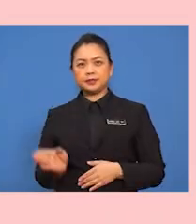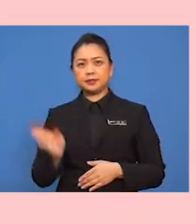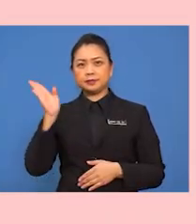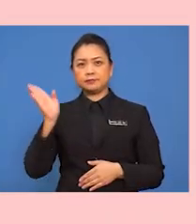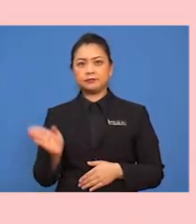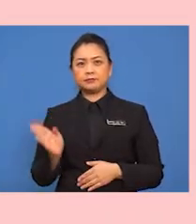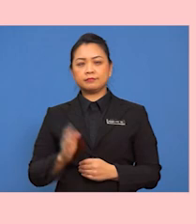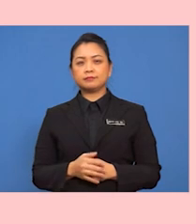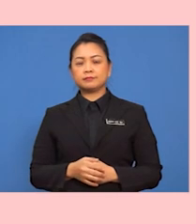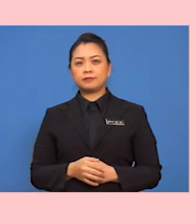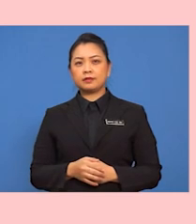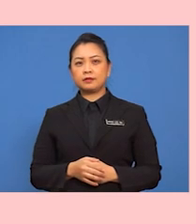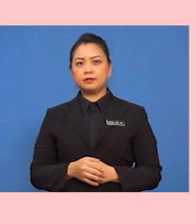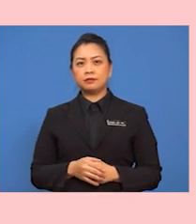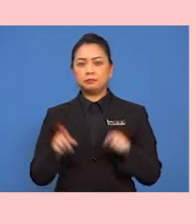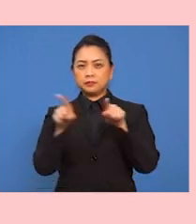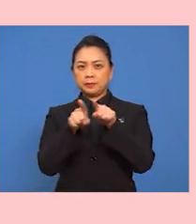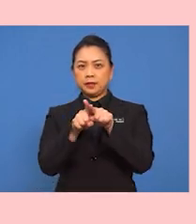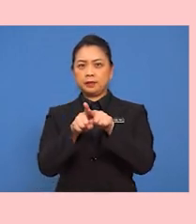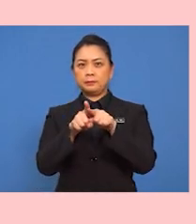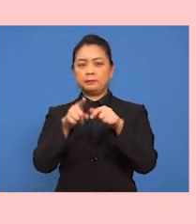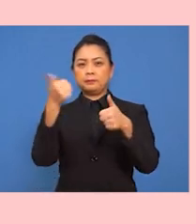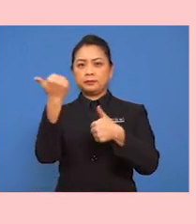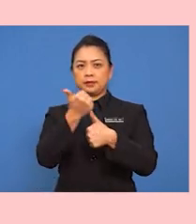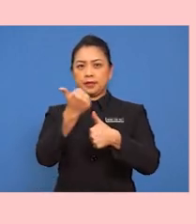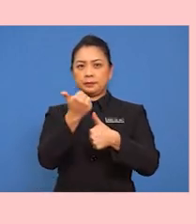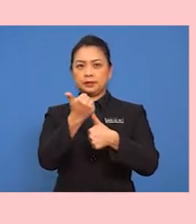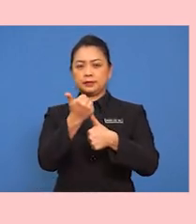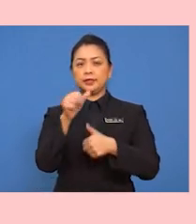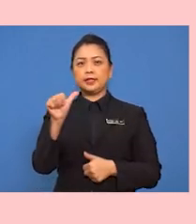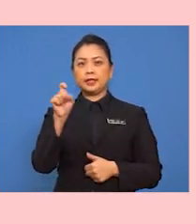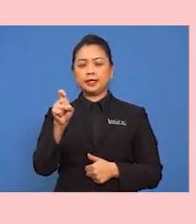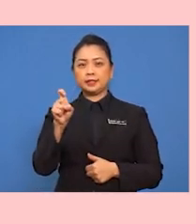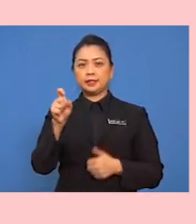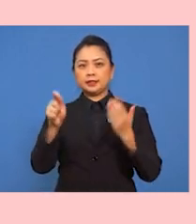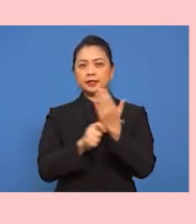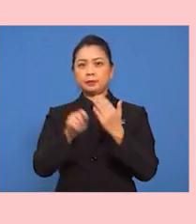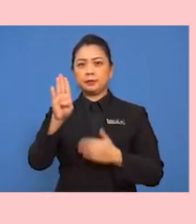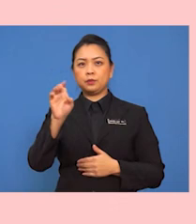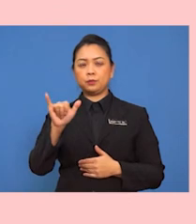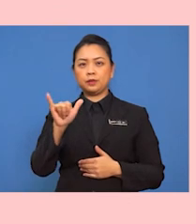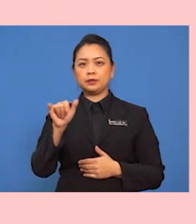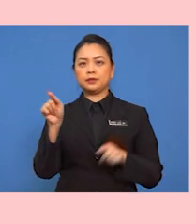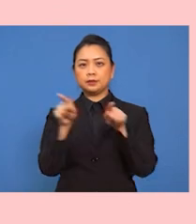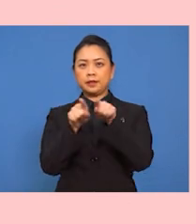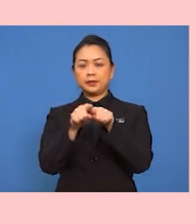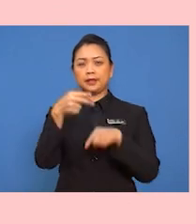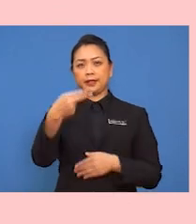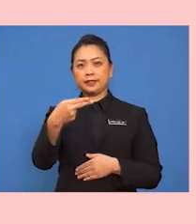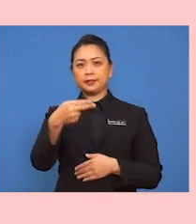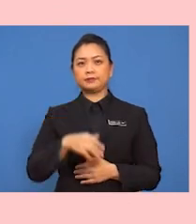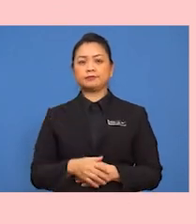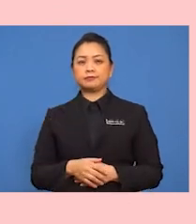Persamaan pertama ialah AX tambah BY sama dengan H.